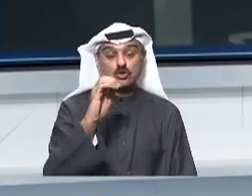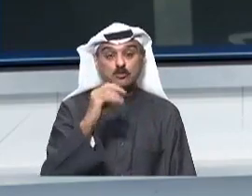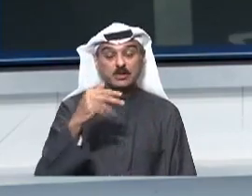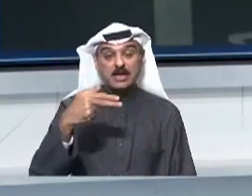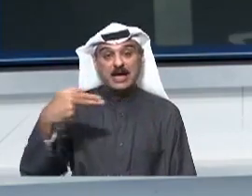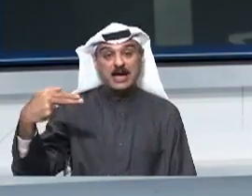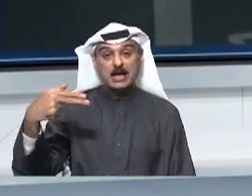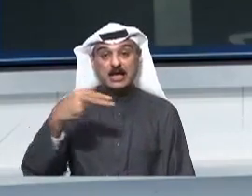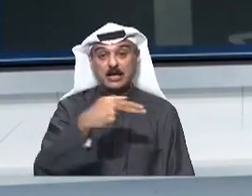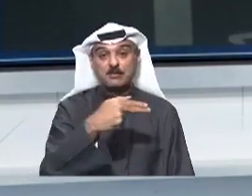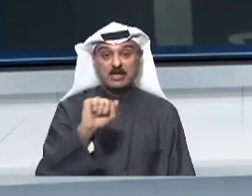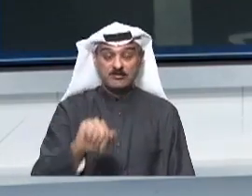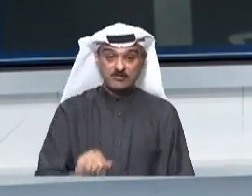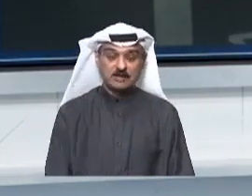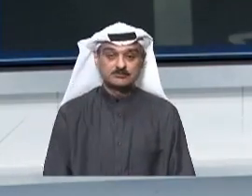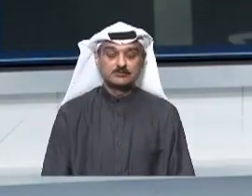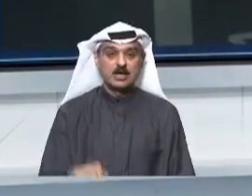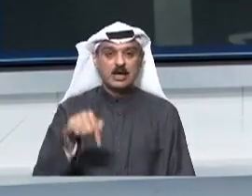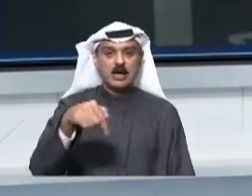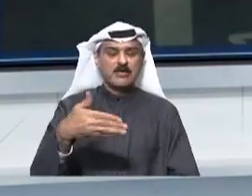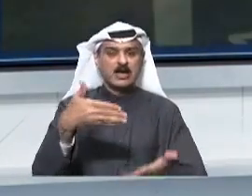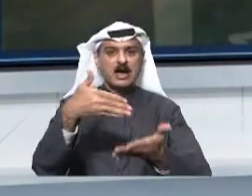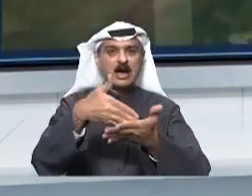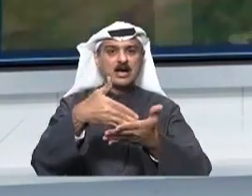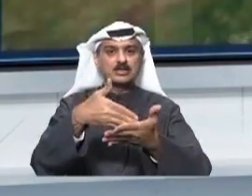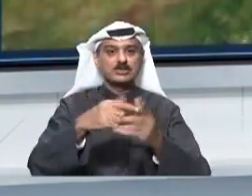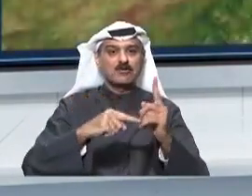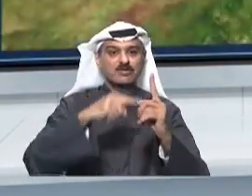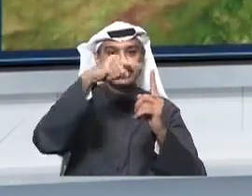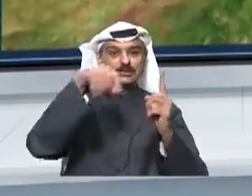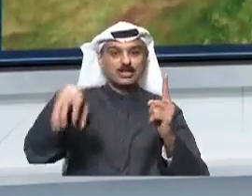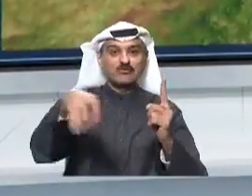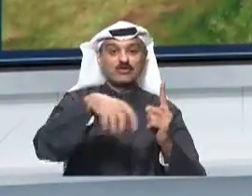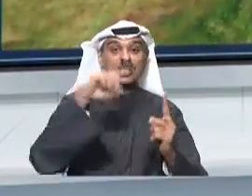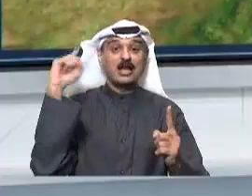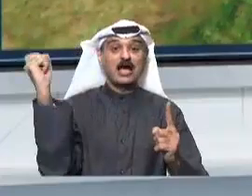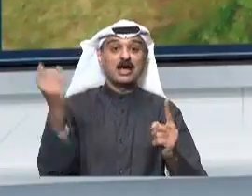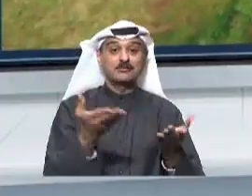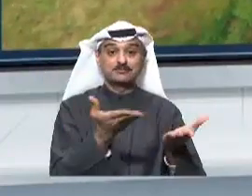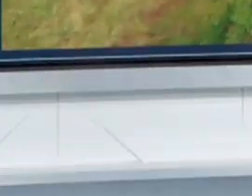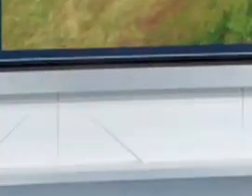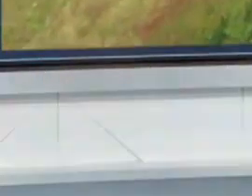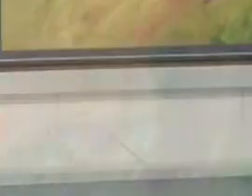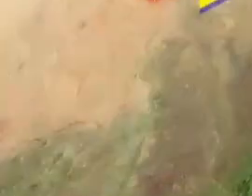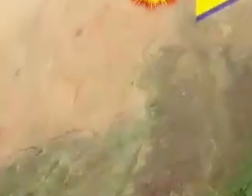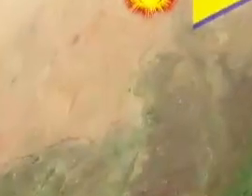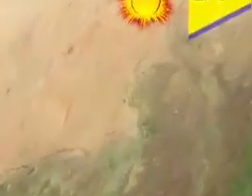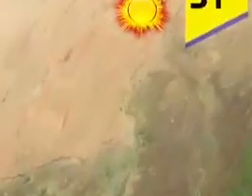تنتهي نشرتنا الجوية، عودة للزملاء لعناوين النشرة بعد درجات الحرارة والطقس المتوقع حول العالم.